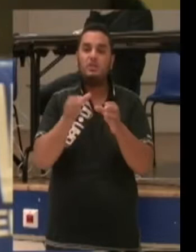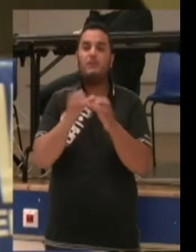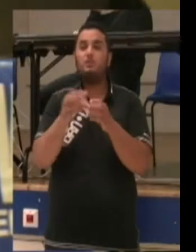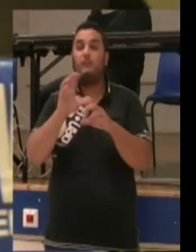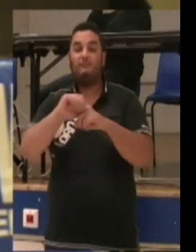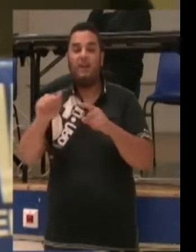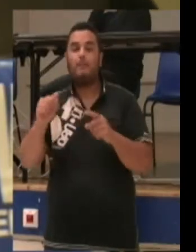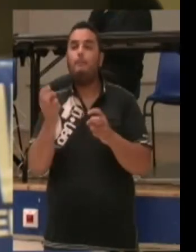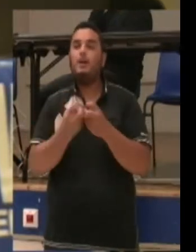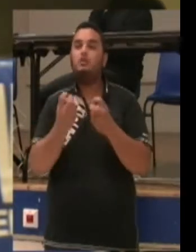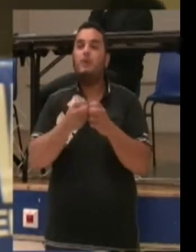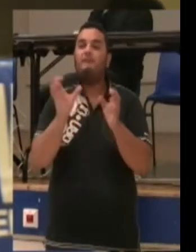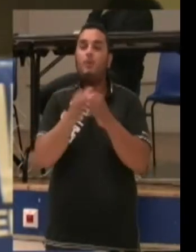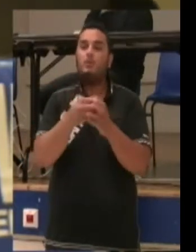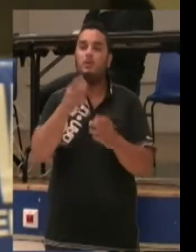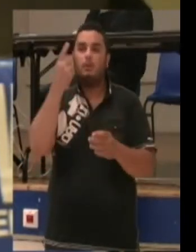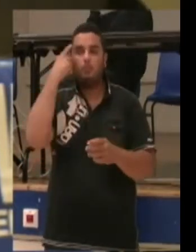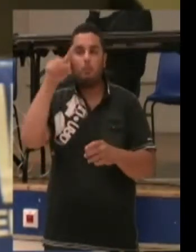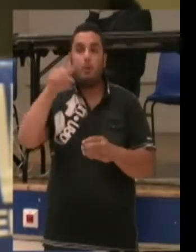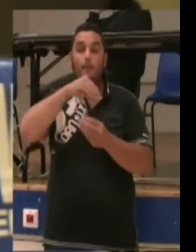par exemple, on a des formations